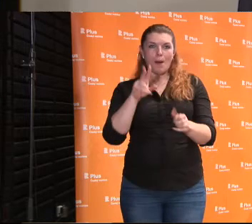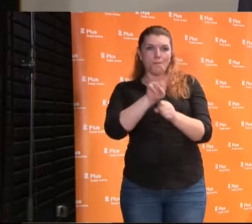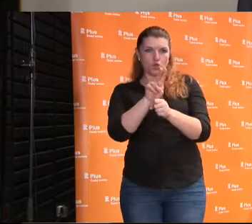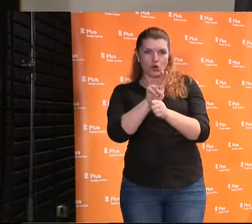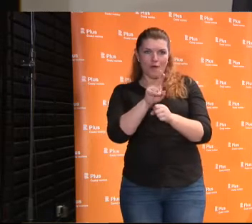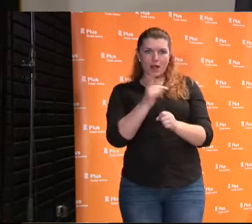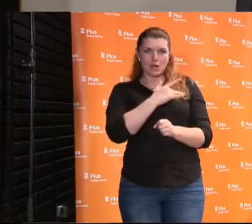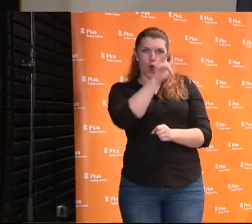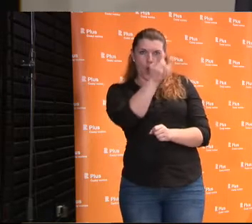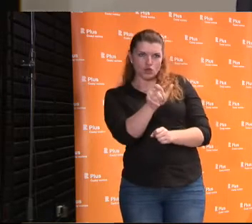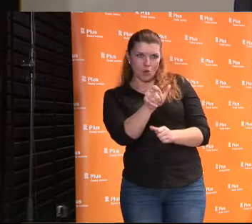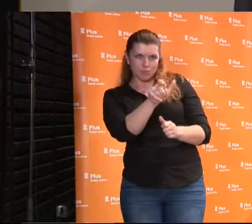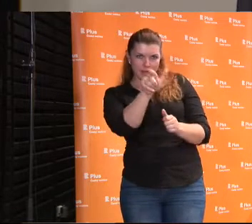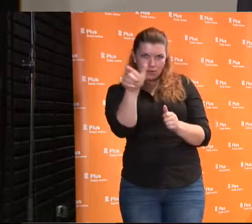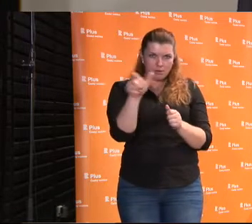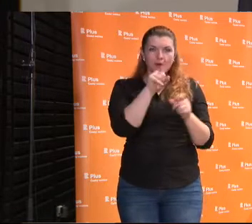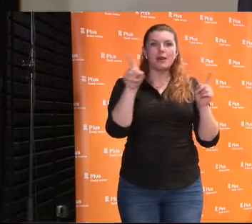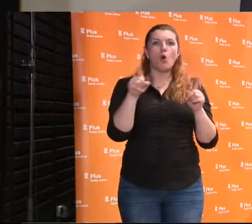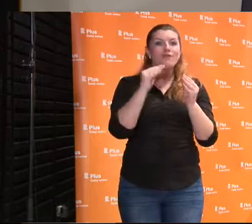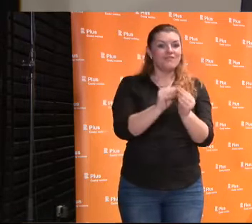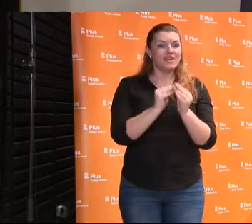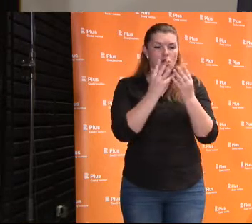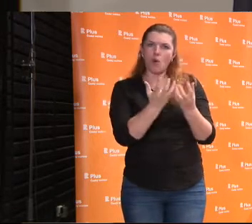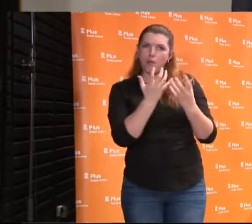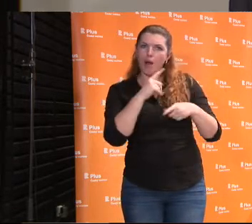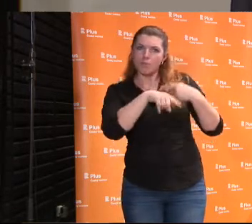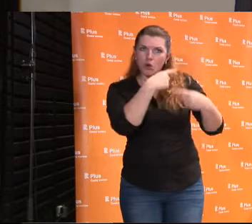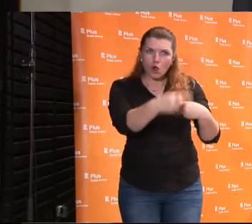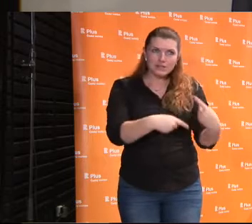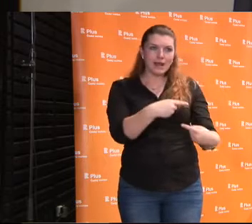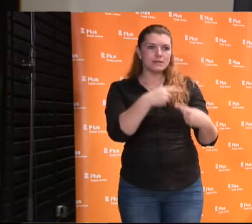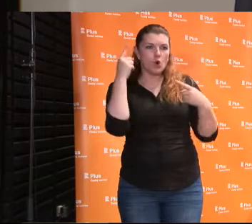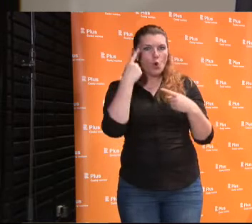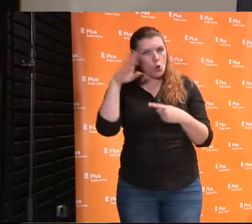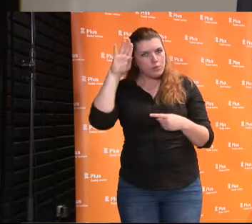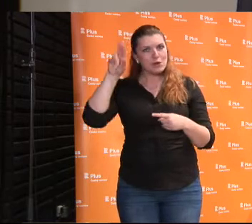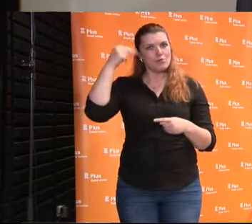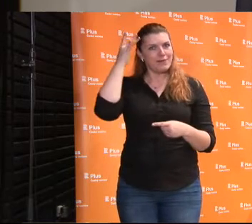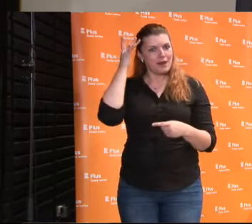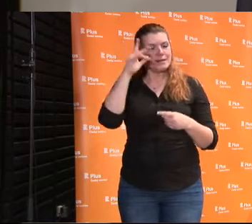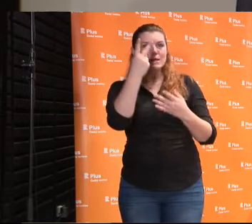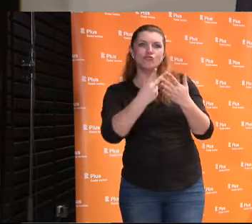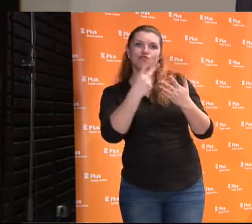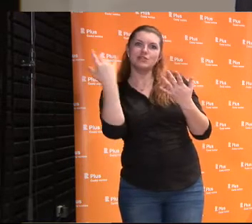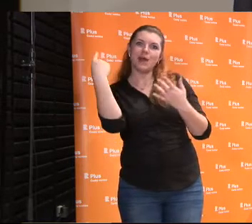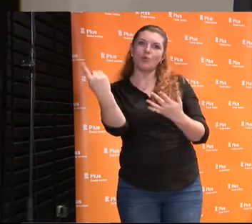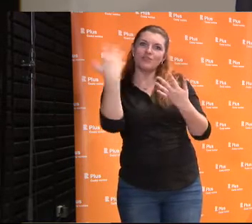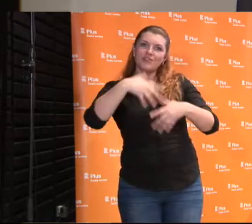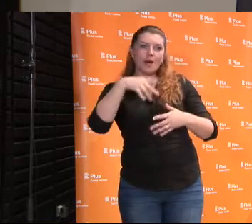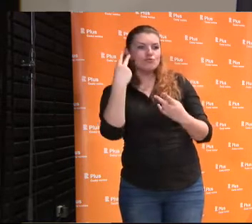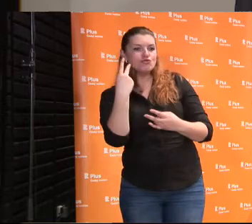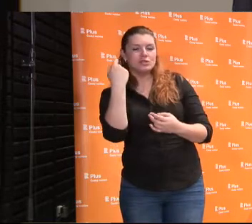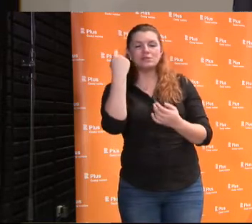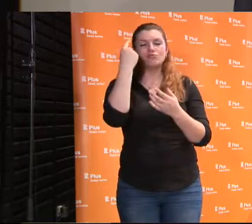nebo sledovat nějaký objekt ve výrobním procesu, číst na něm čísla. Čili ta umělá inteligence se už dneska postupně